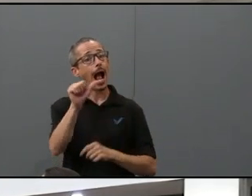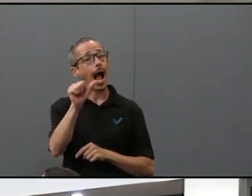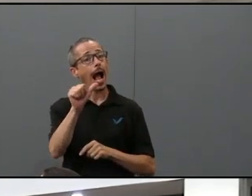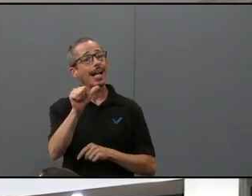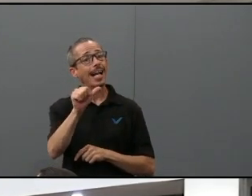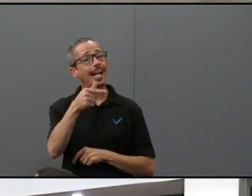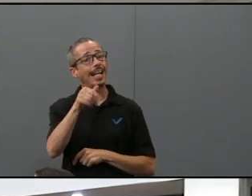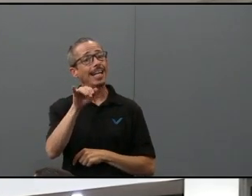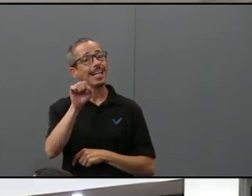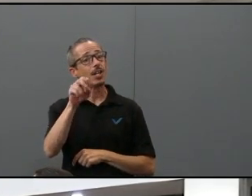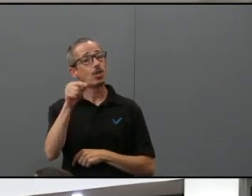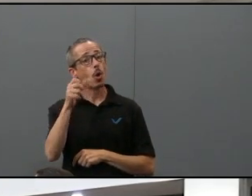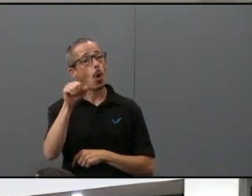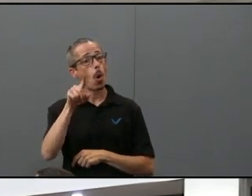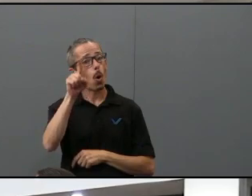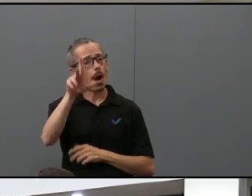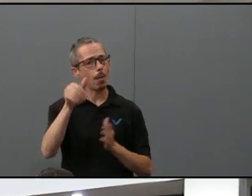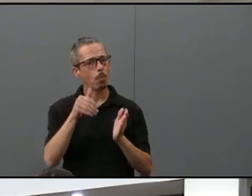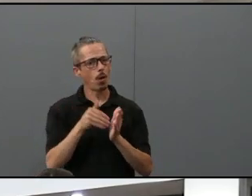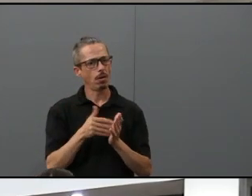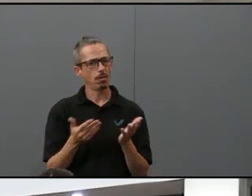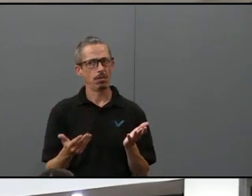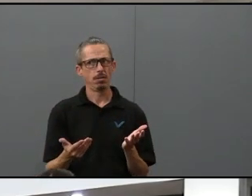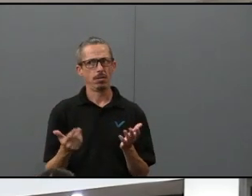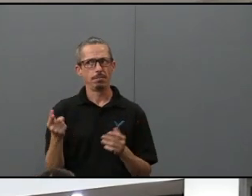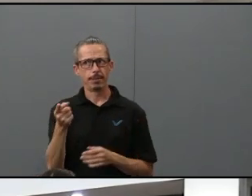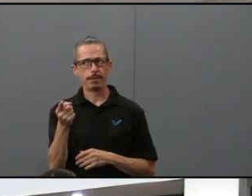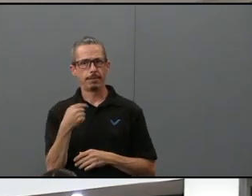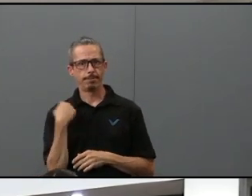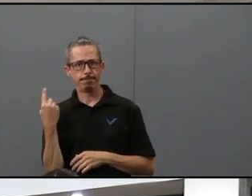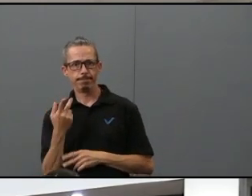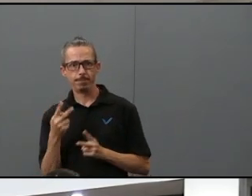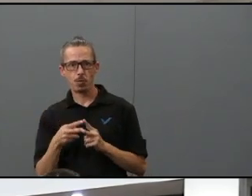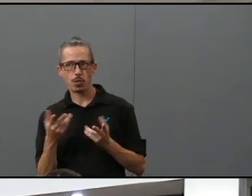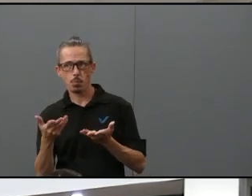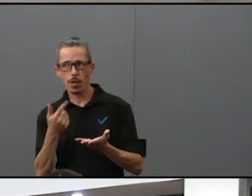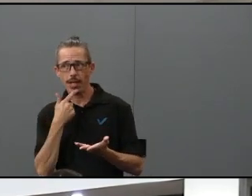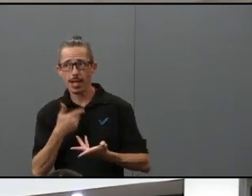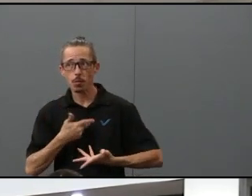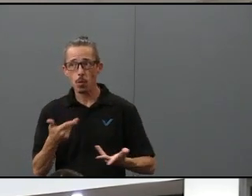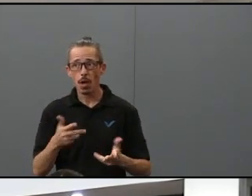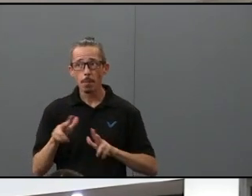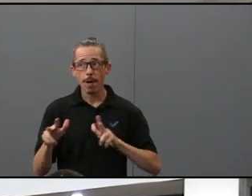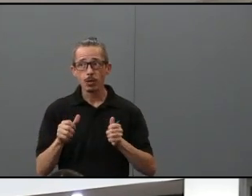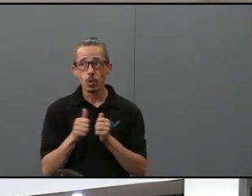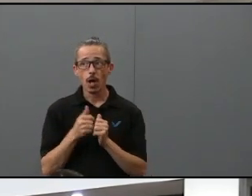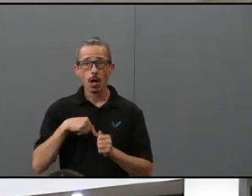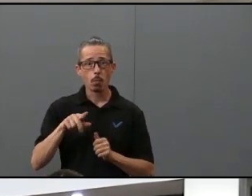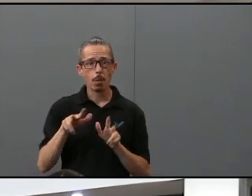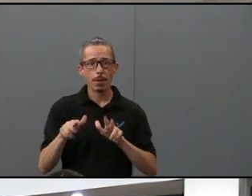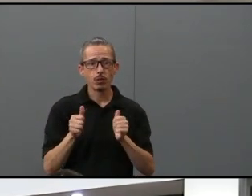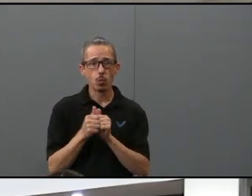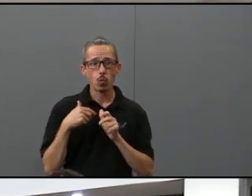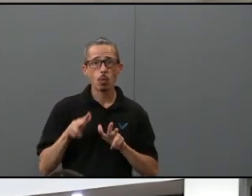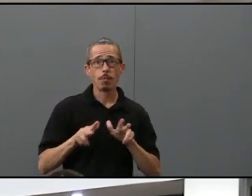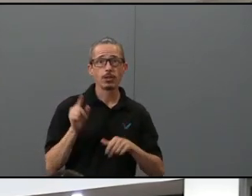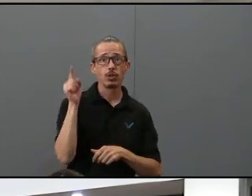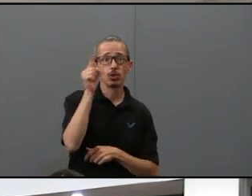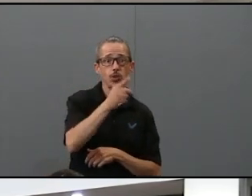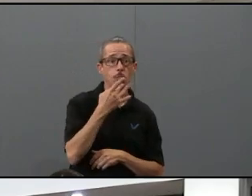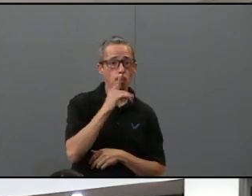peut-être mais Albin je te connais pas pourquoi euh marcherais je avec toi bonne